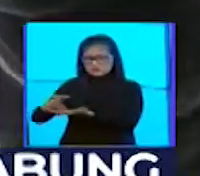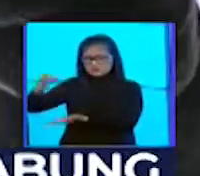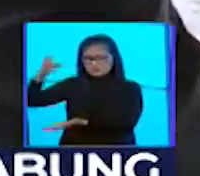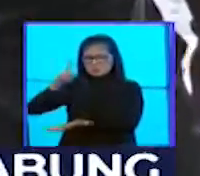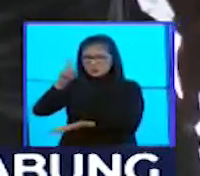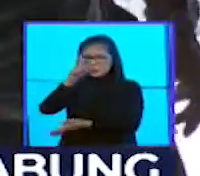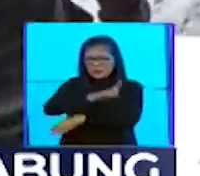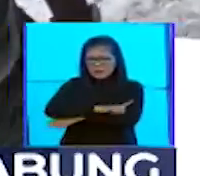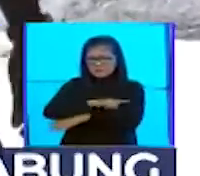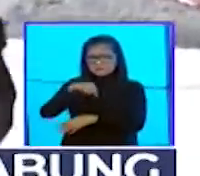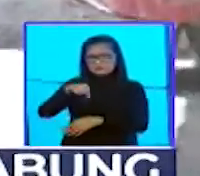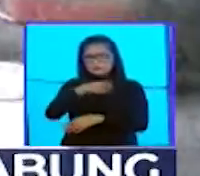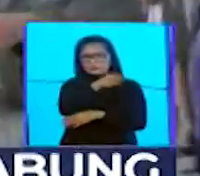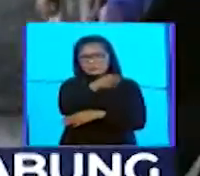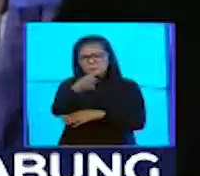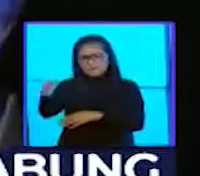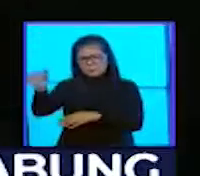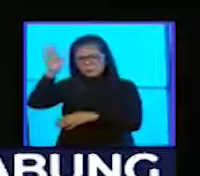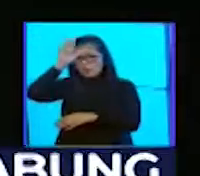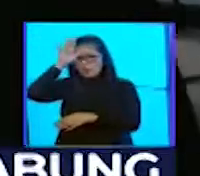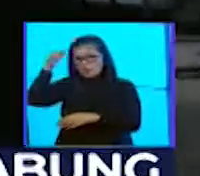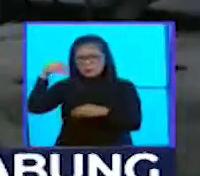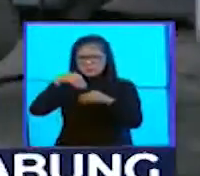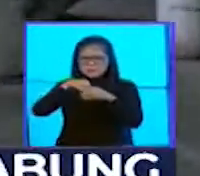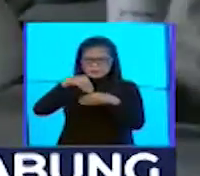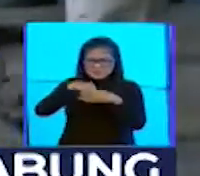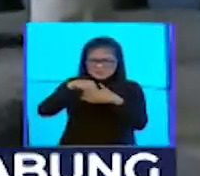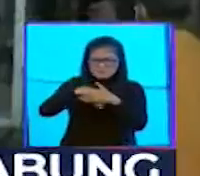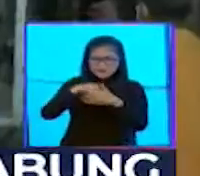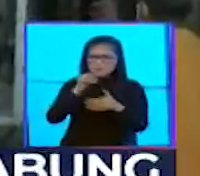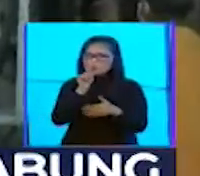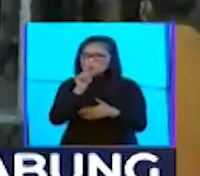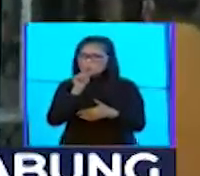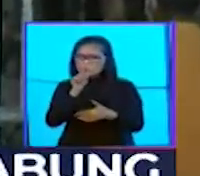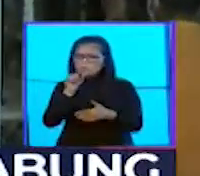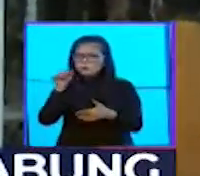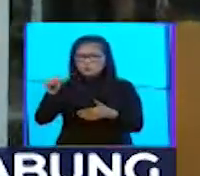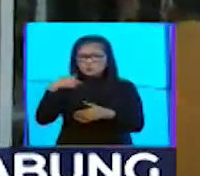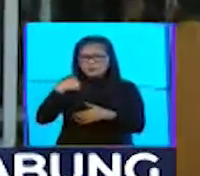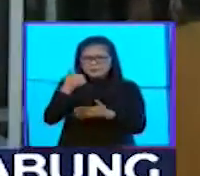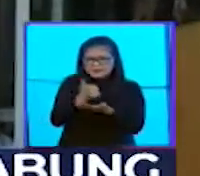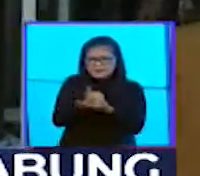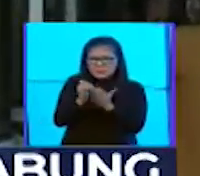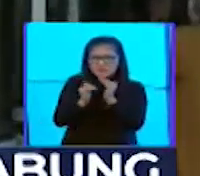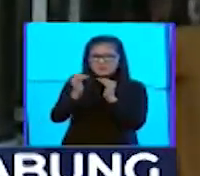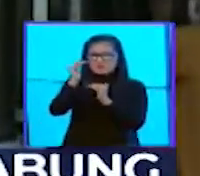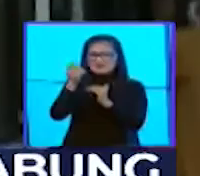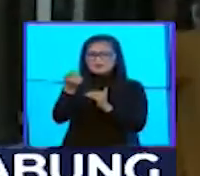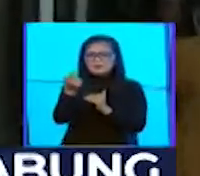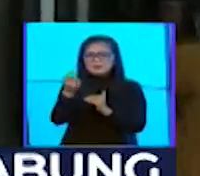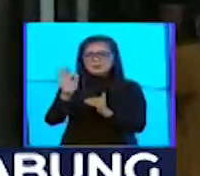mencoba memainkan harga atau bahkan menimbun stok oksigen untuk kepentingan medis. Di Semarang, Jawa Tengah terdapat 5